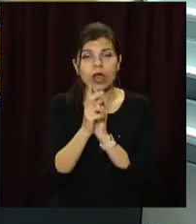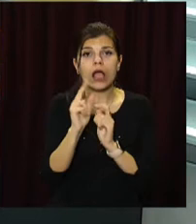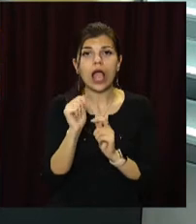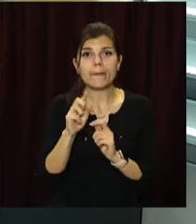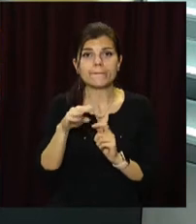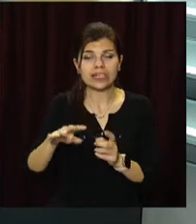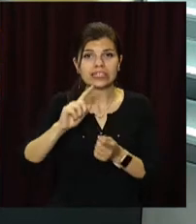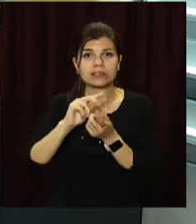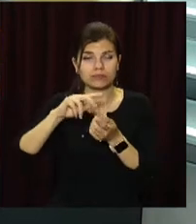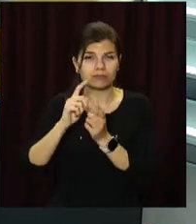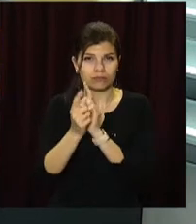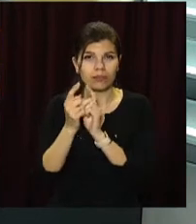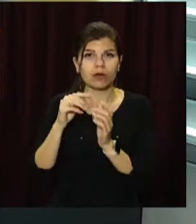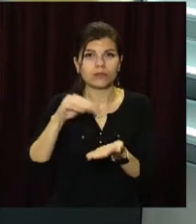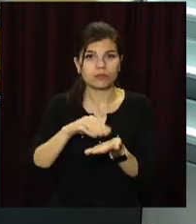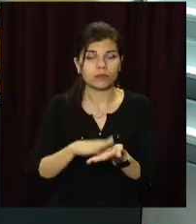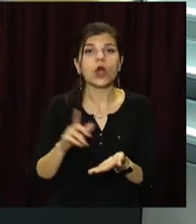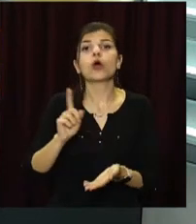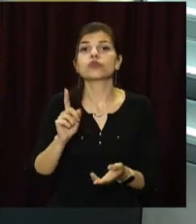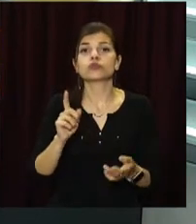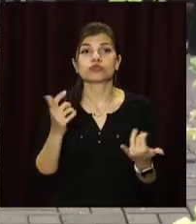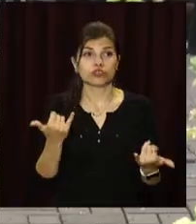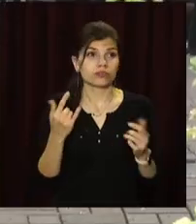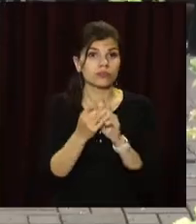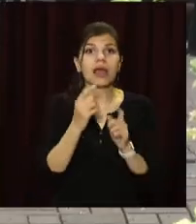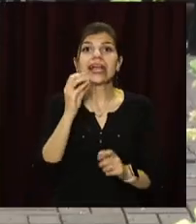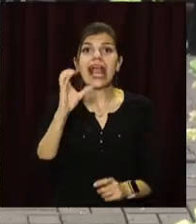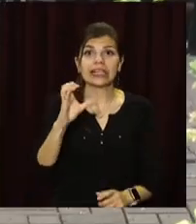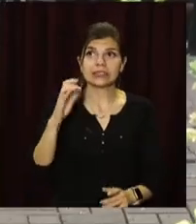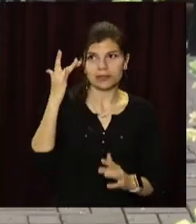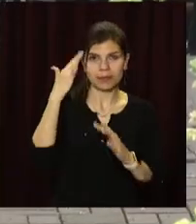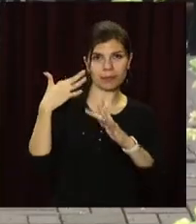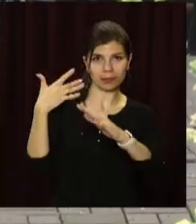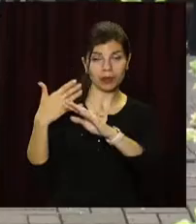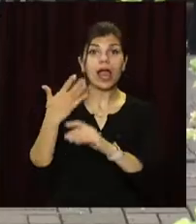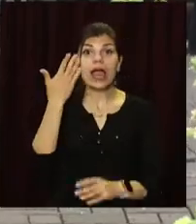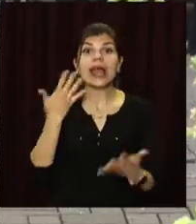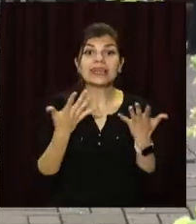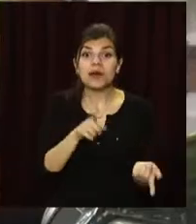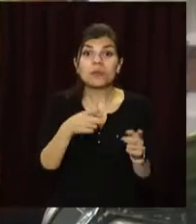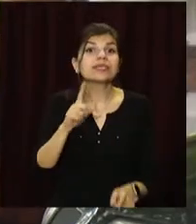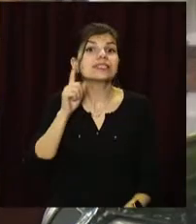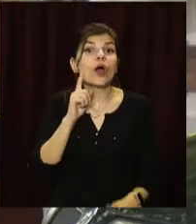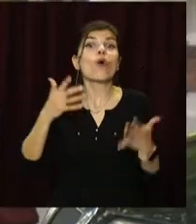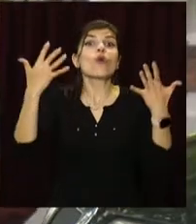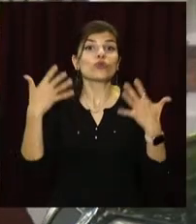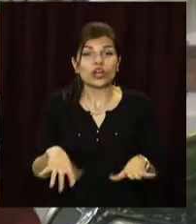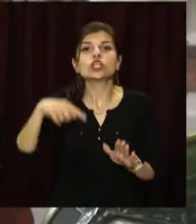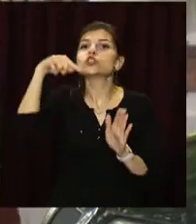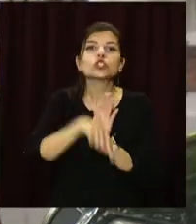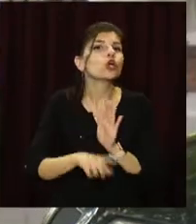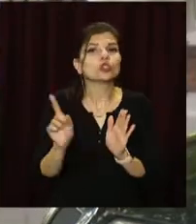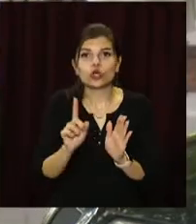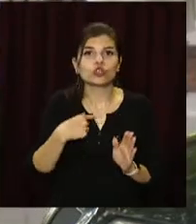Кабміну, щоб узгодити її індикатори з тими, що діють в ЄС. Тож у разі переходу України в зелену зону це означатиме, що ми